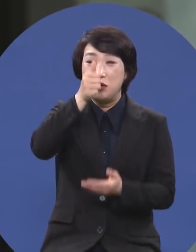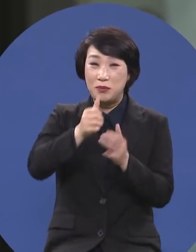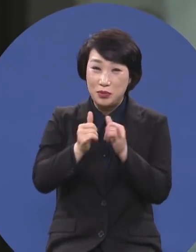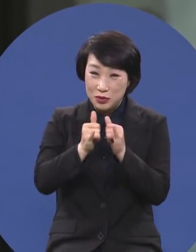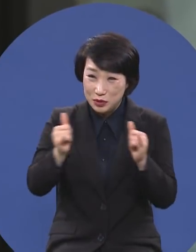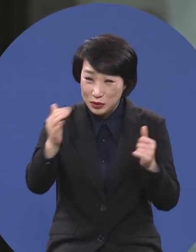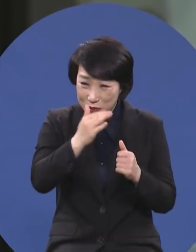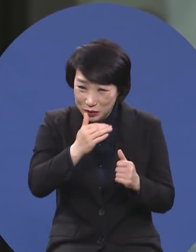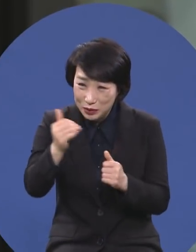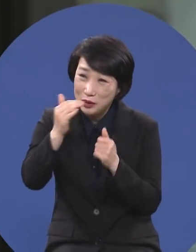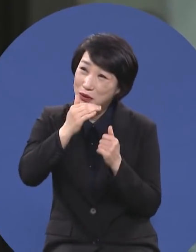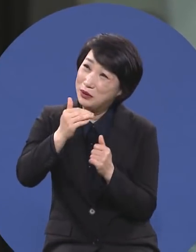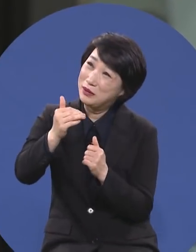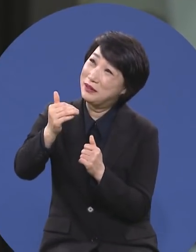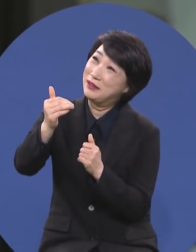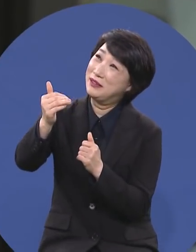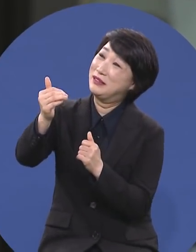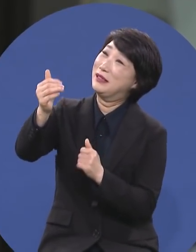죄인